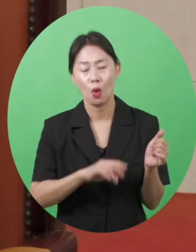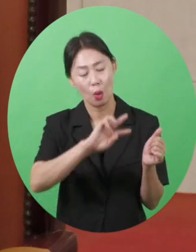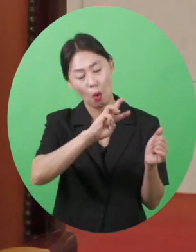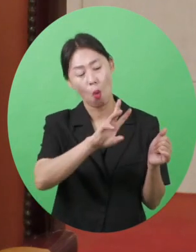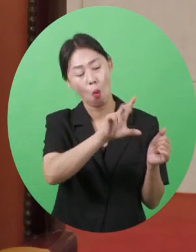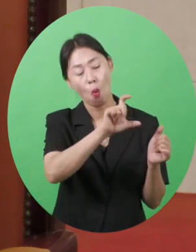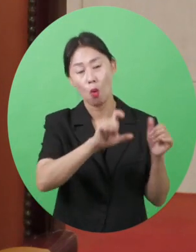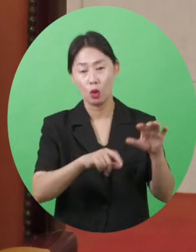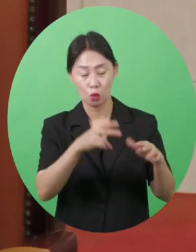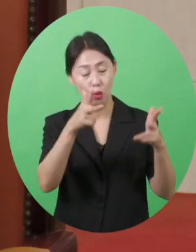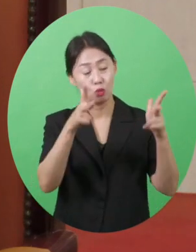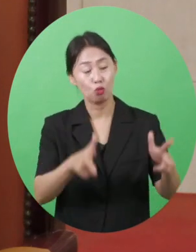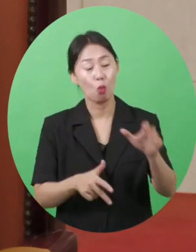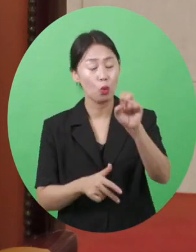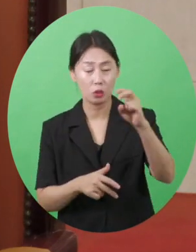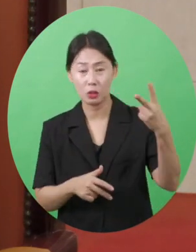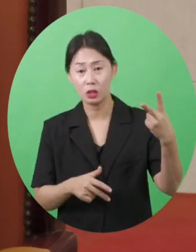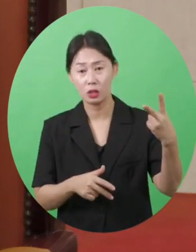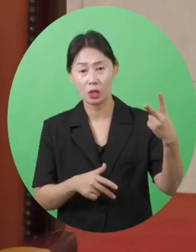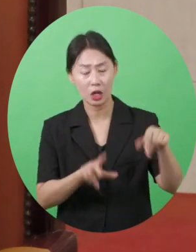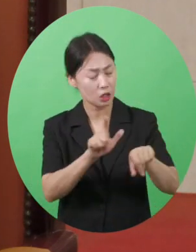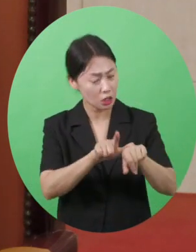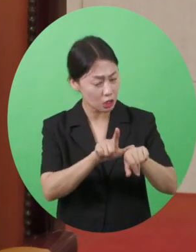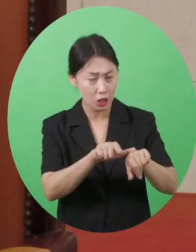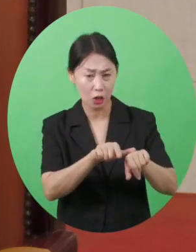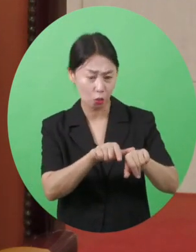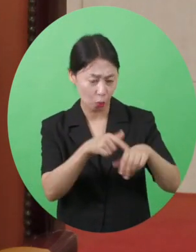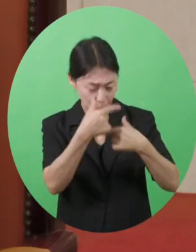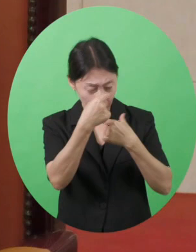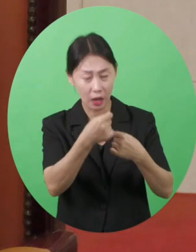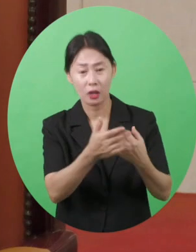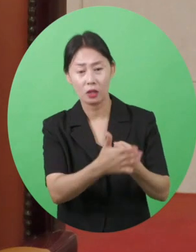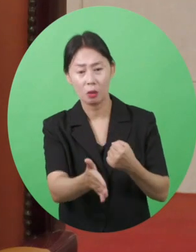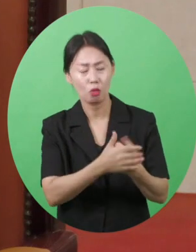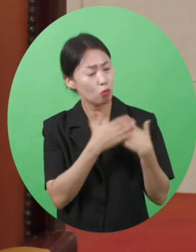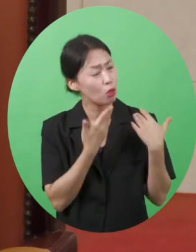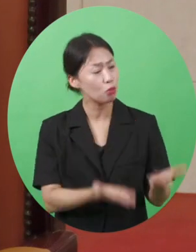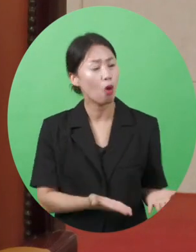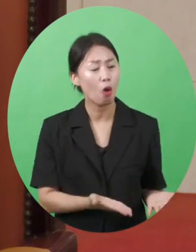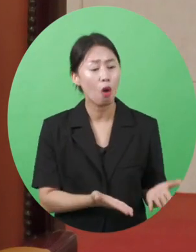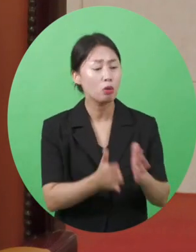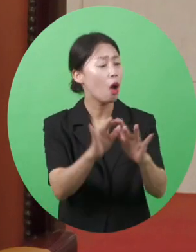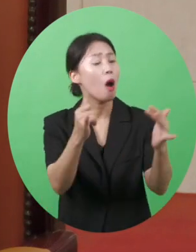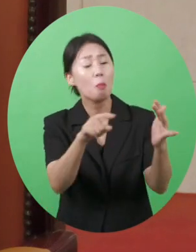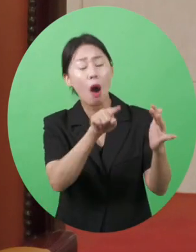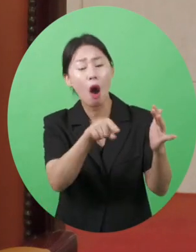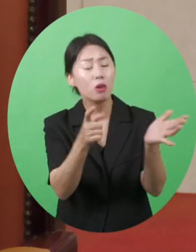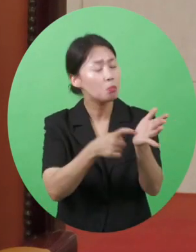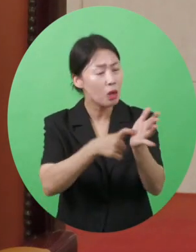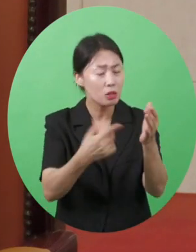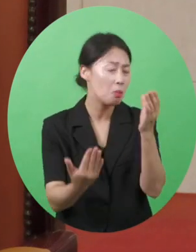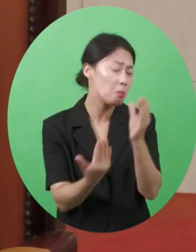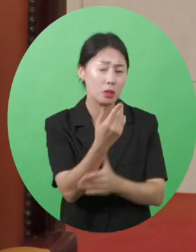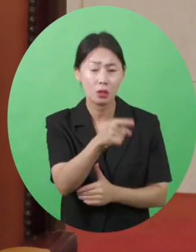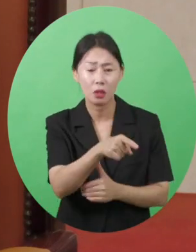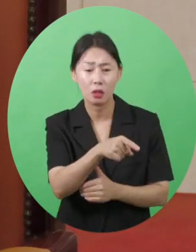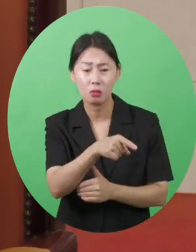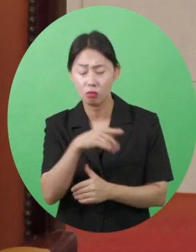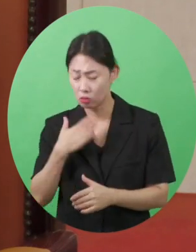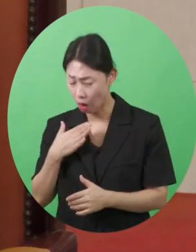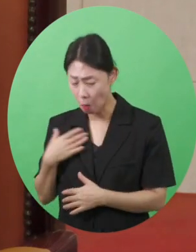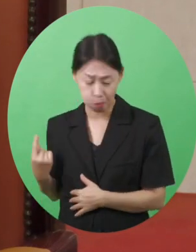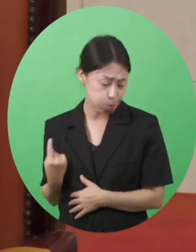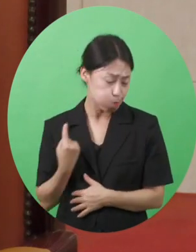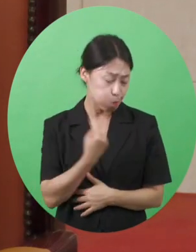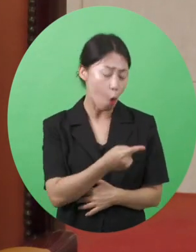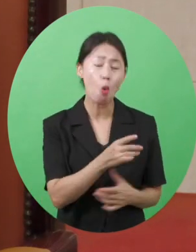주 52시간 근무를 초과할 수 없기 때문에 그래서 직원들이 휴가를 쓰거나 가정에 급한 일이 생기면 시설장이